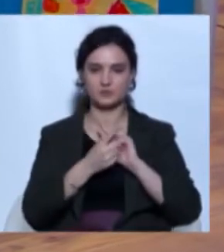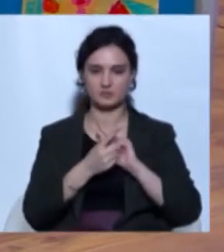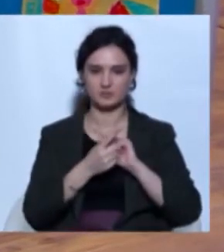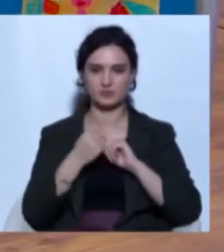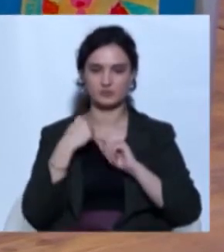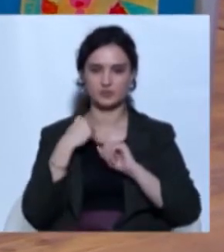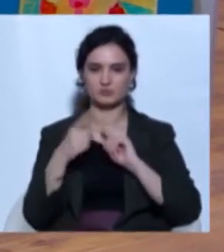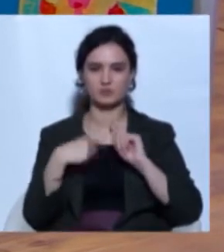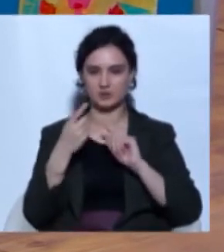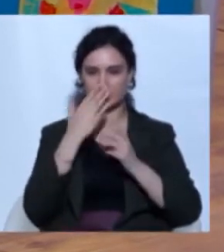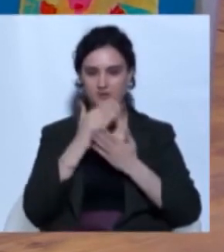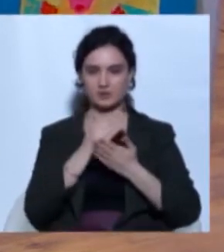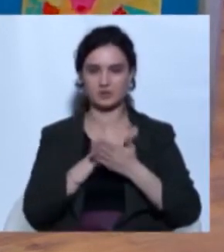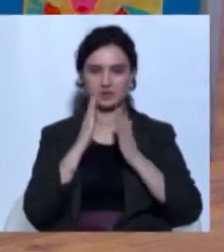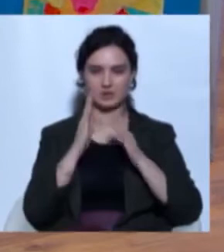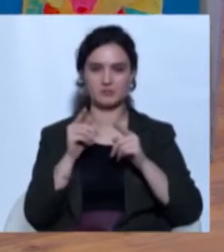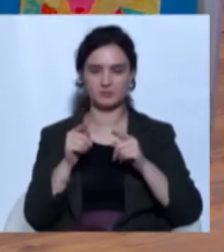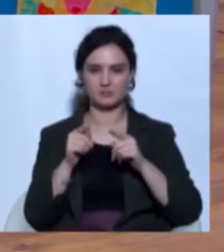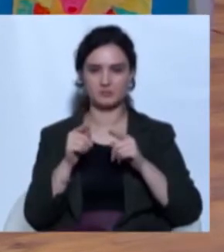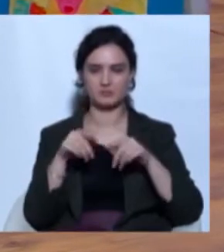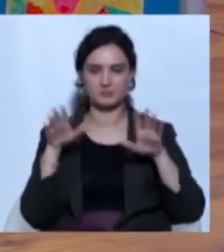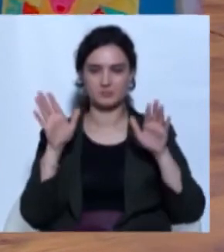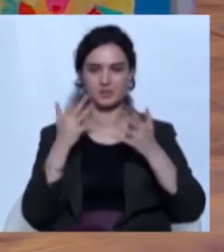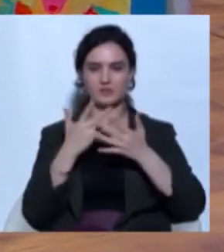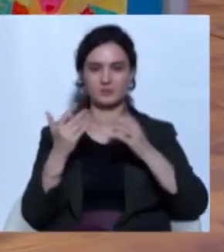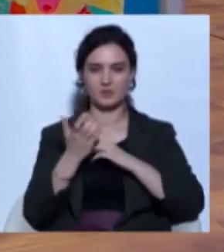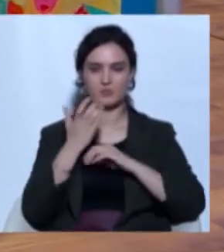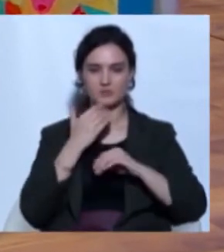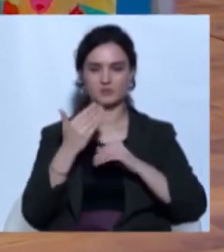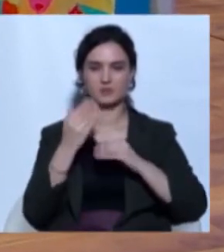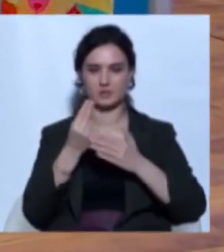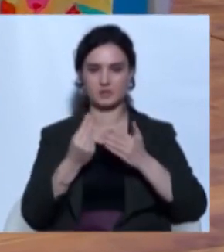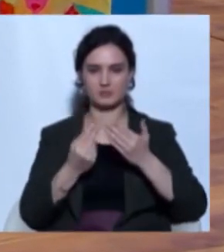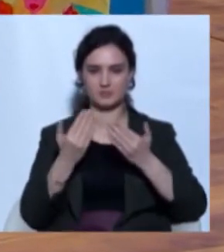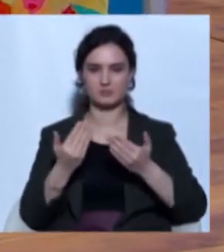შეხვედრამდე, ჩვენი შემდეგი გაკვეთილი იქნება ფრინველები. გამოგვიგზავნეთ